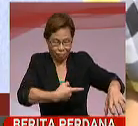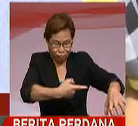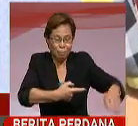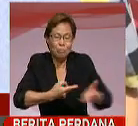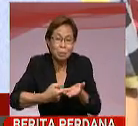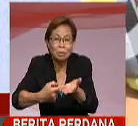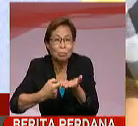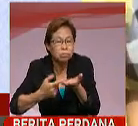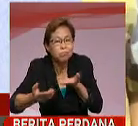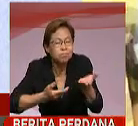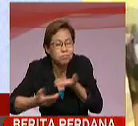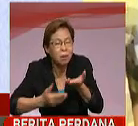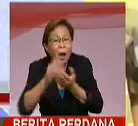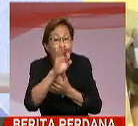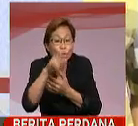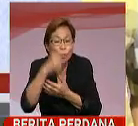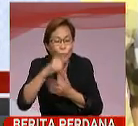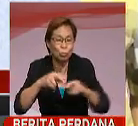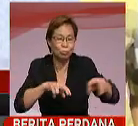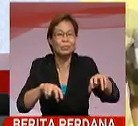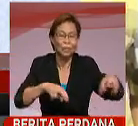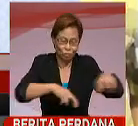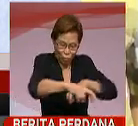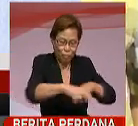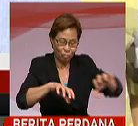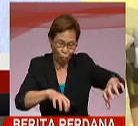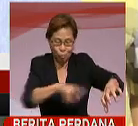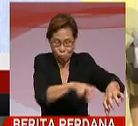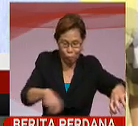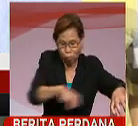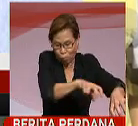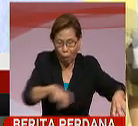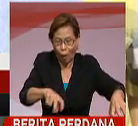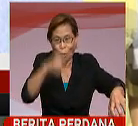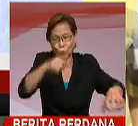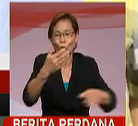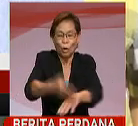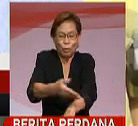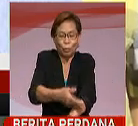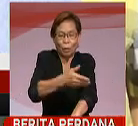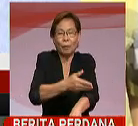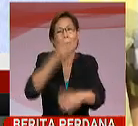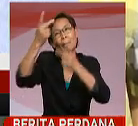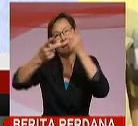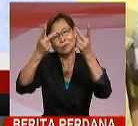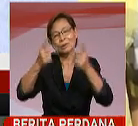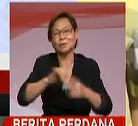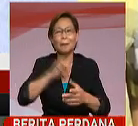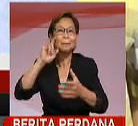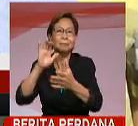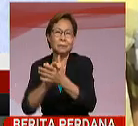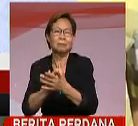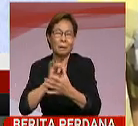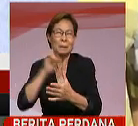SOP bagi membolehkan pergerakan, khususnya bagi memulihkan sektor pelancongan. Dan saya yakin